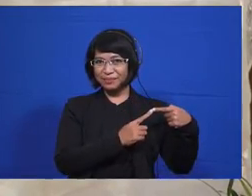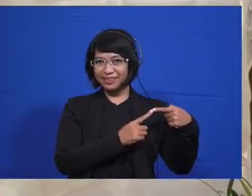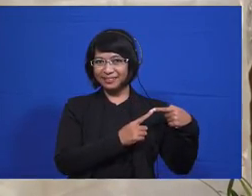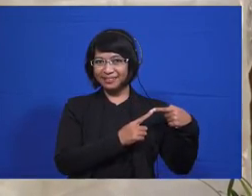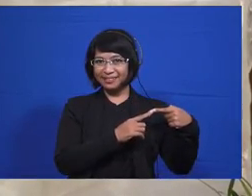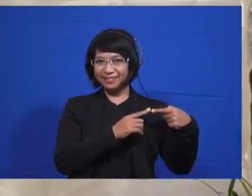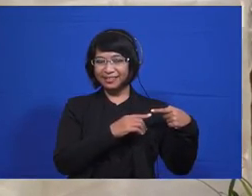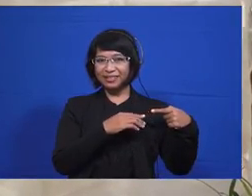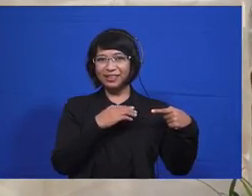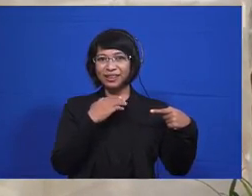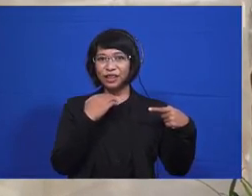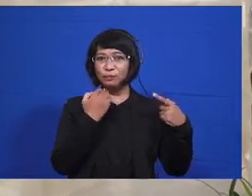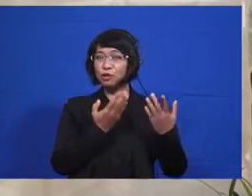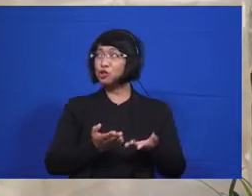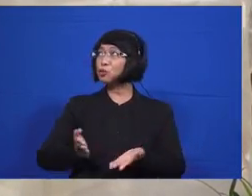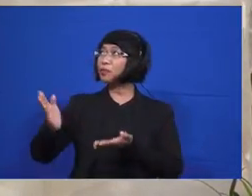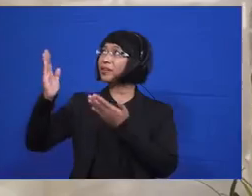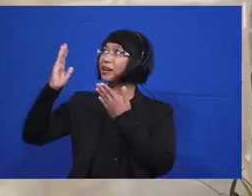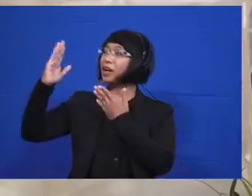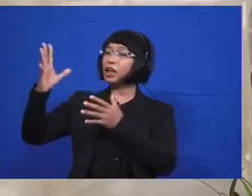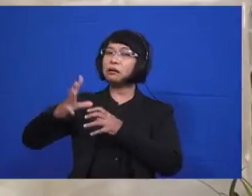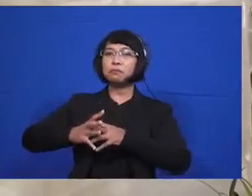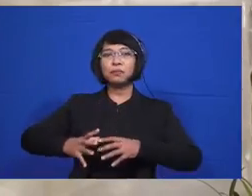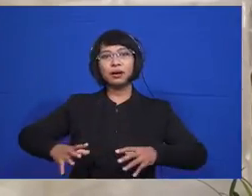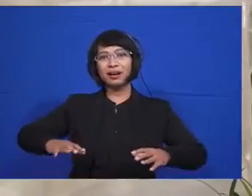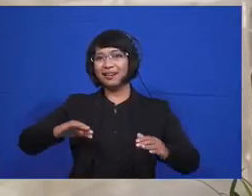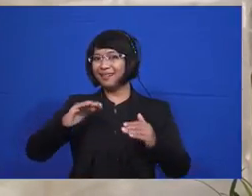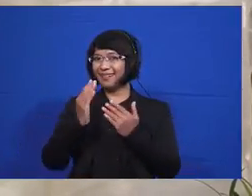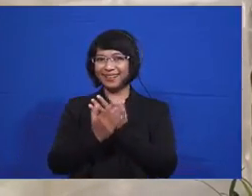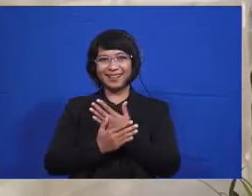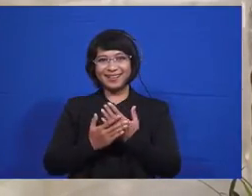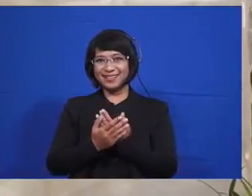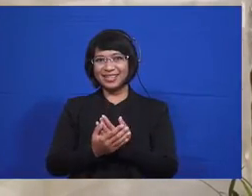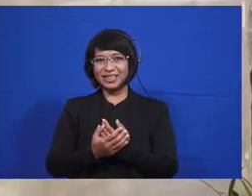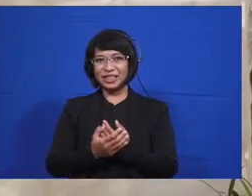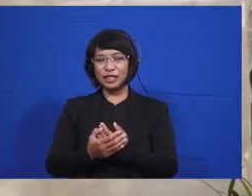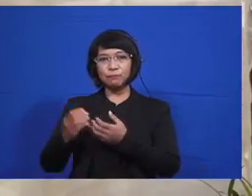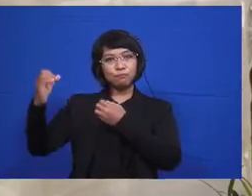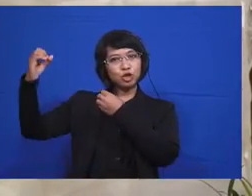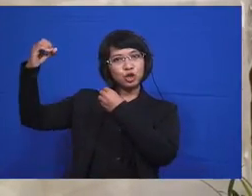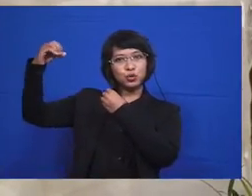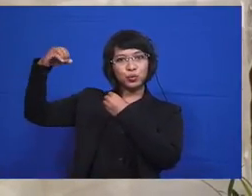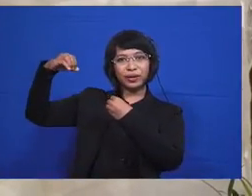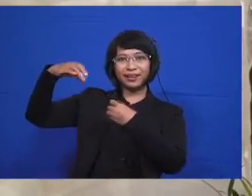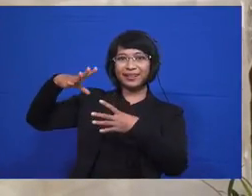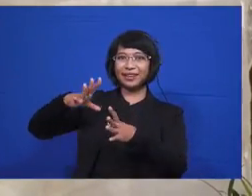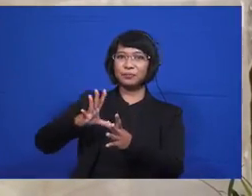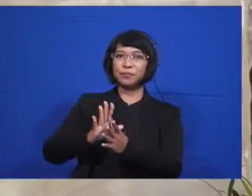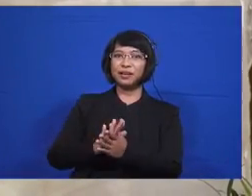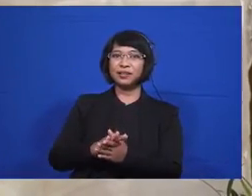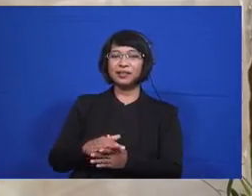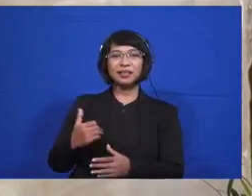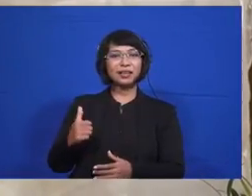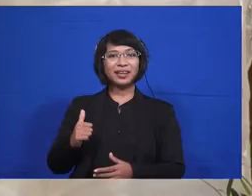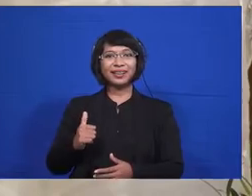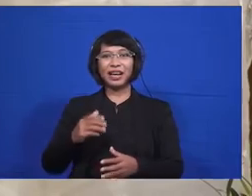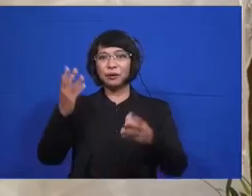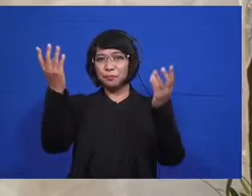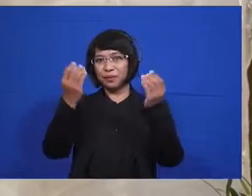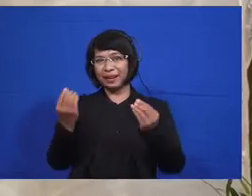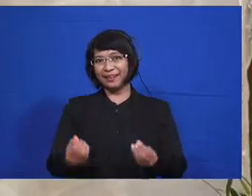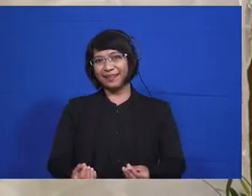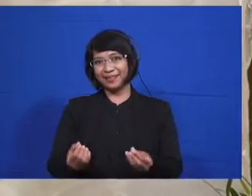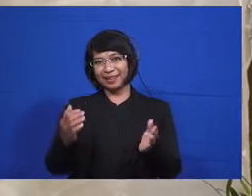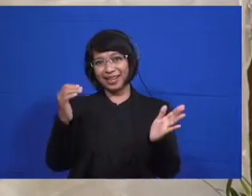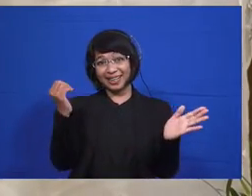kita mengucapkan syukur kepada Allah yang Maha Kasih yang telah mencurahkan rahmat-Nya sehingga perayaan Ekaristi